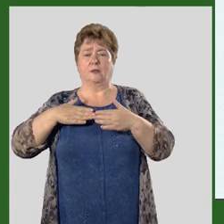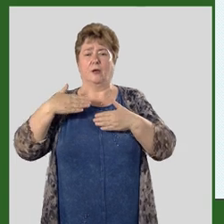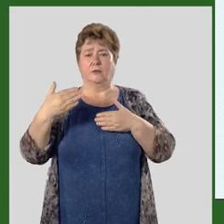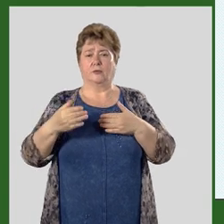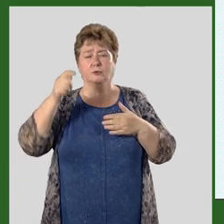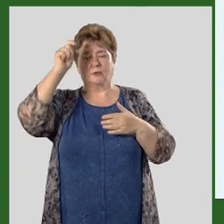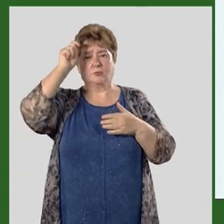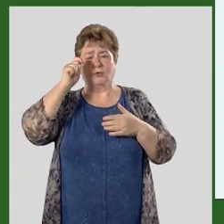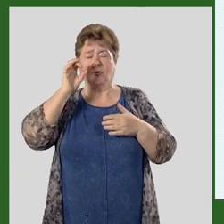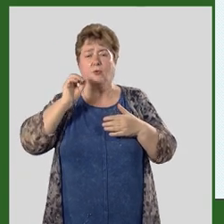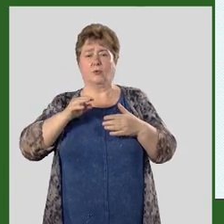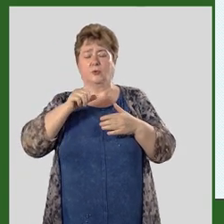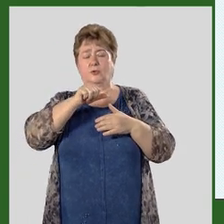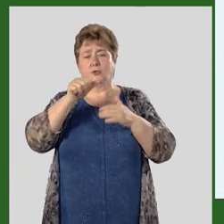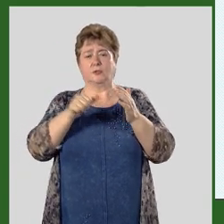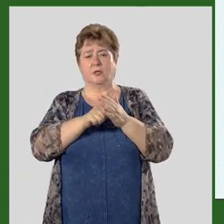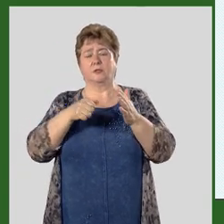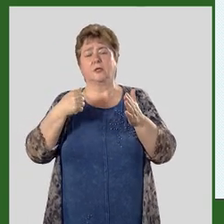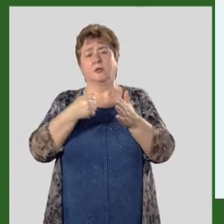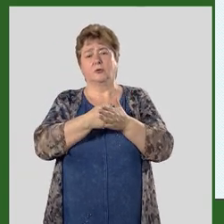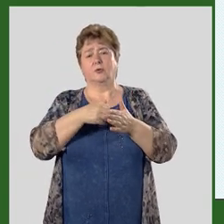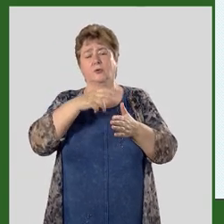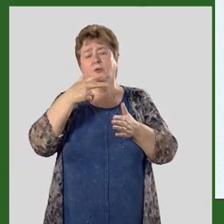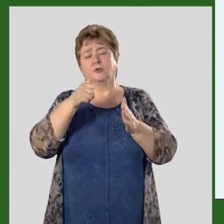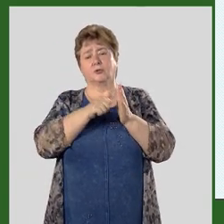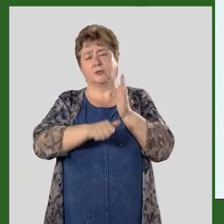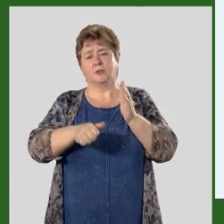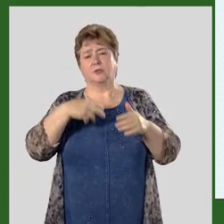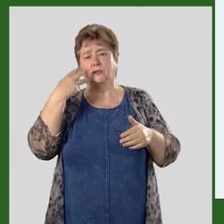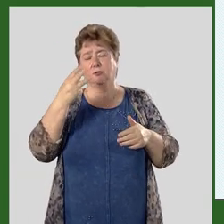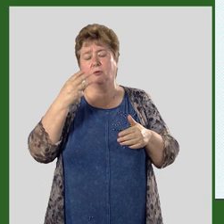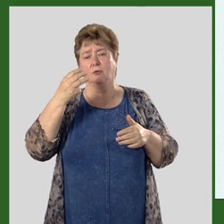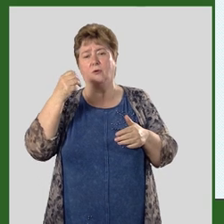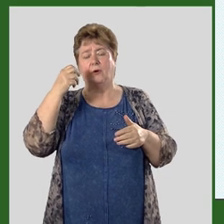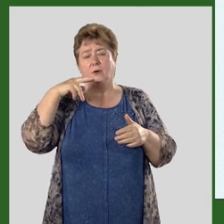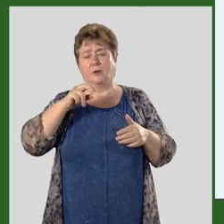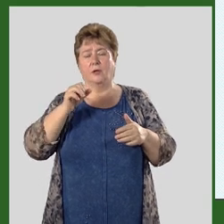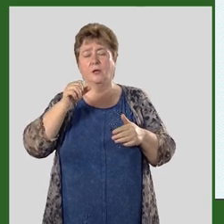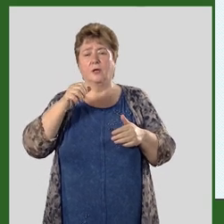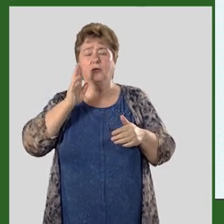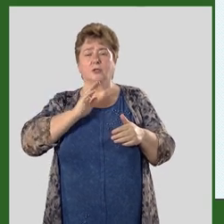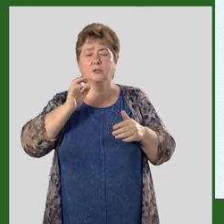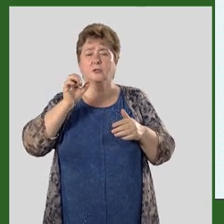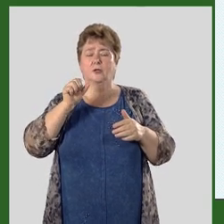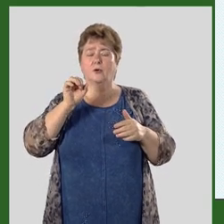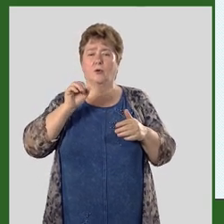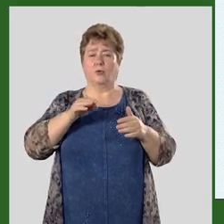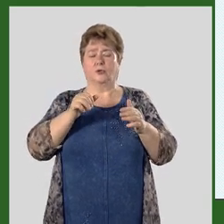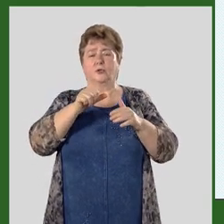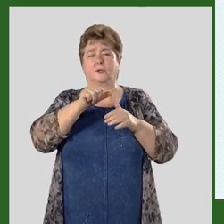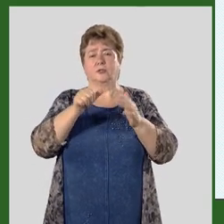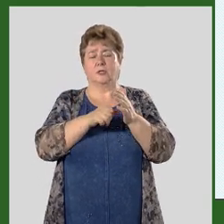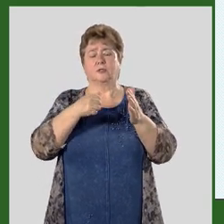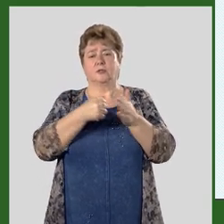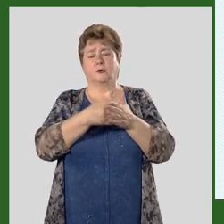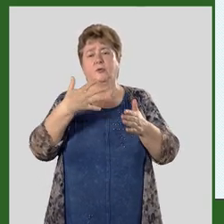относятся мужчины от 16 до 63 лет, женщины от 16 до 58